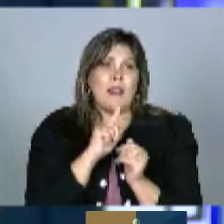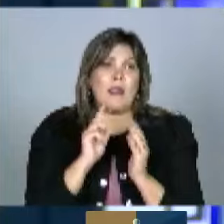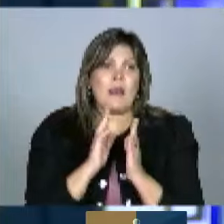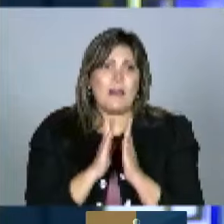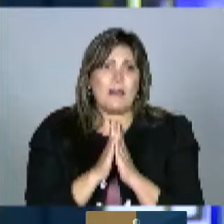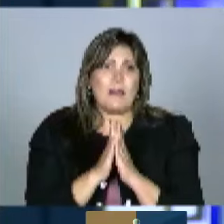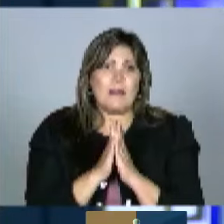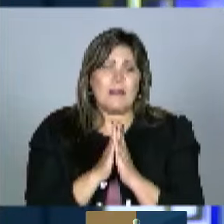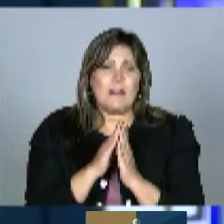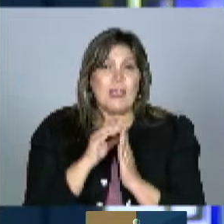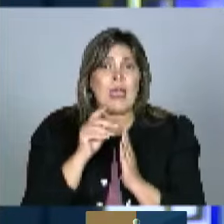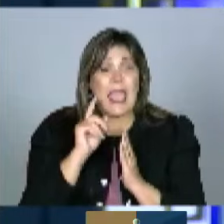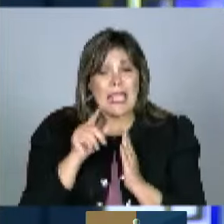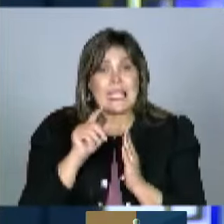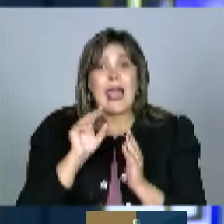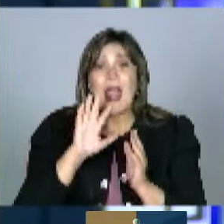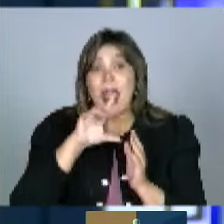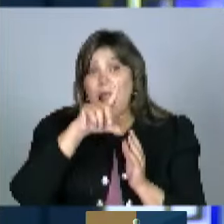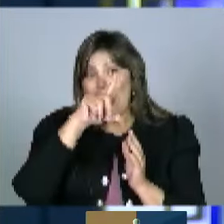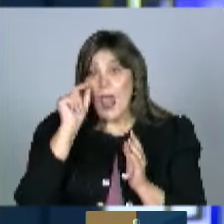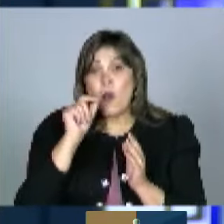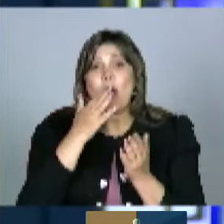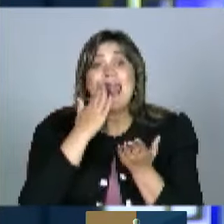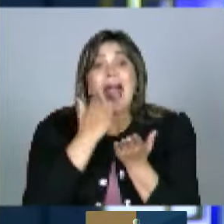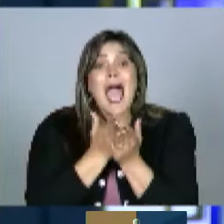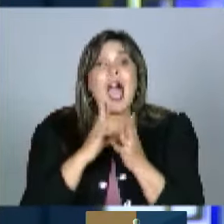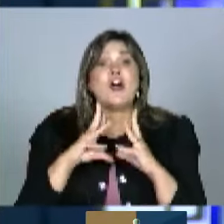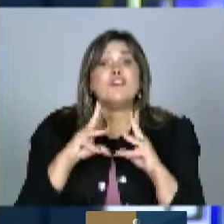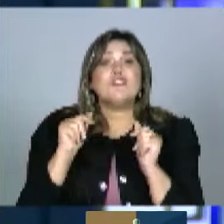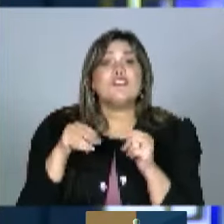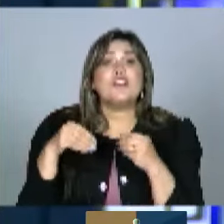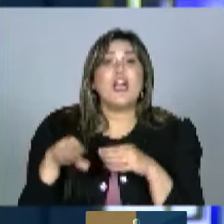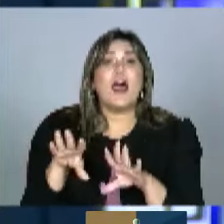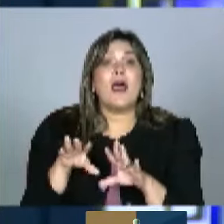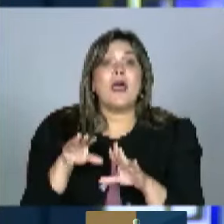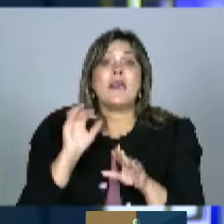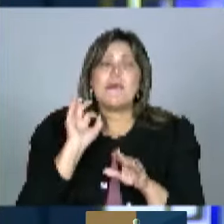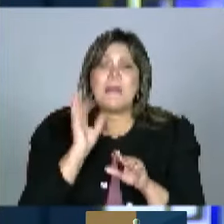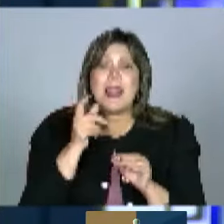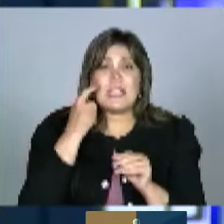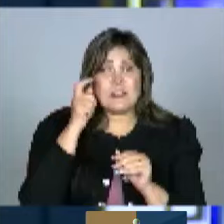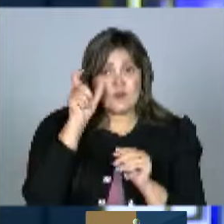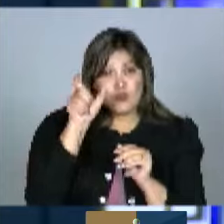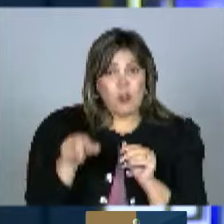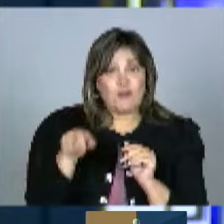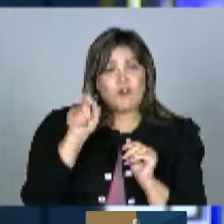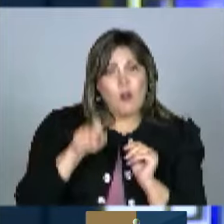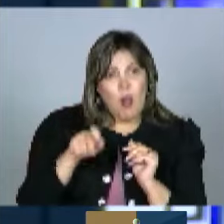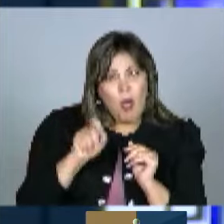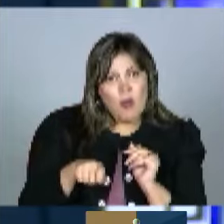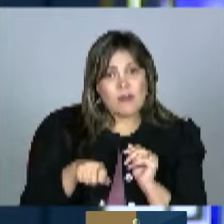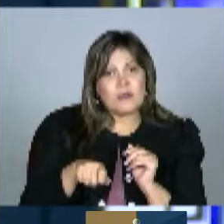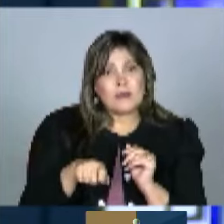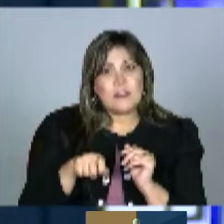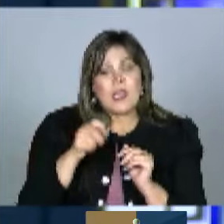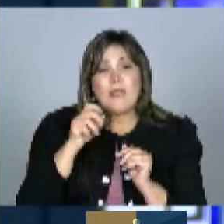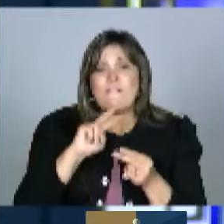من زوال الحق والقاضي الامور المستعجله يجب ان هو